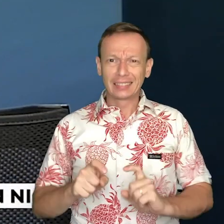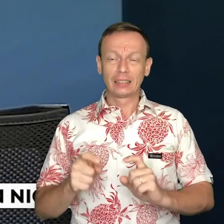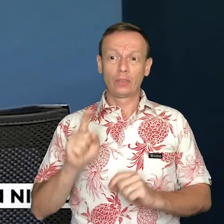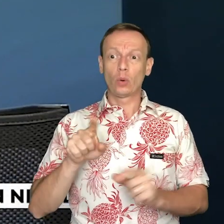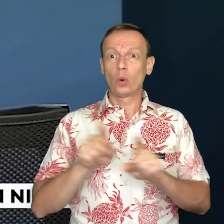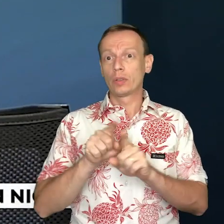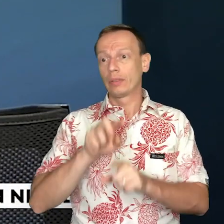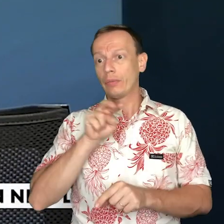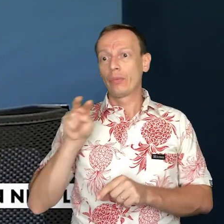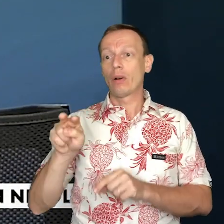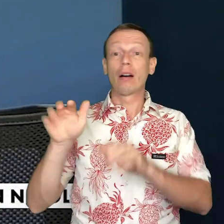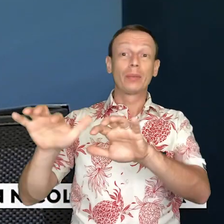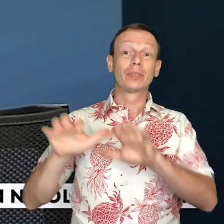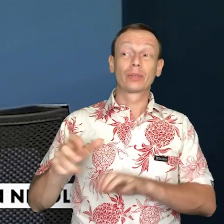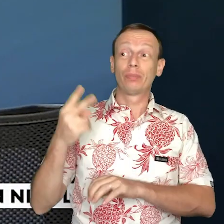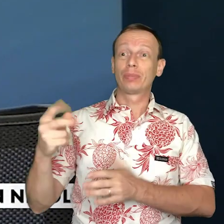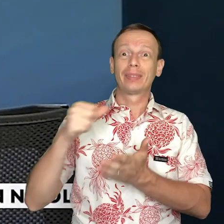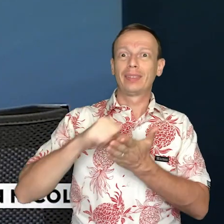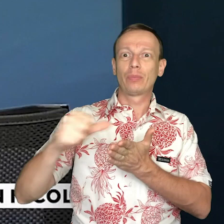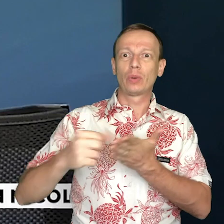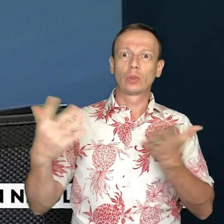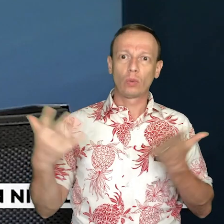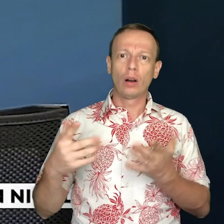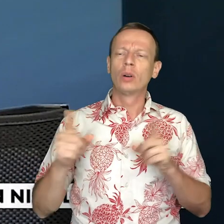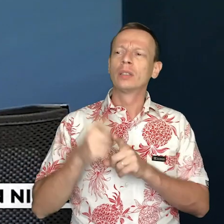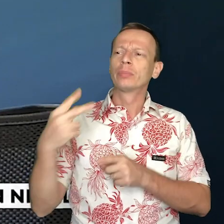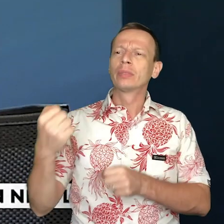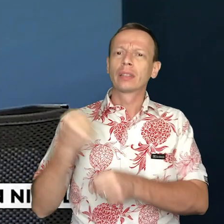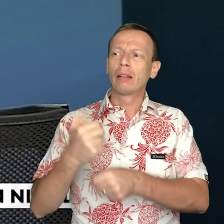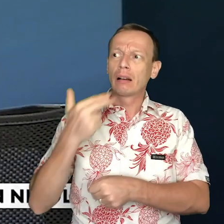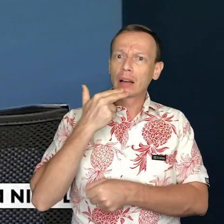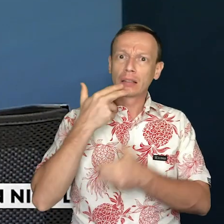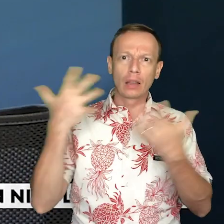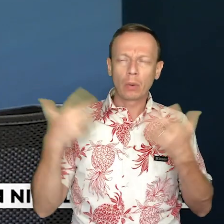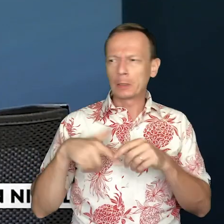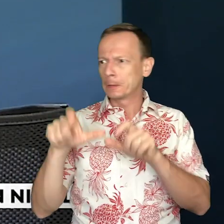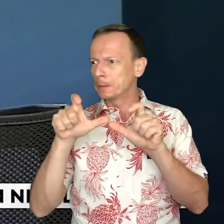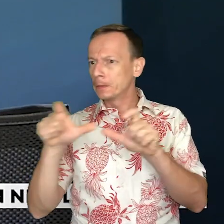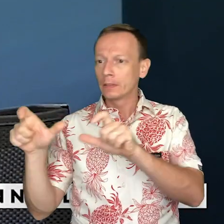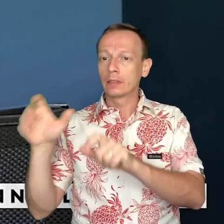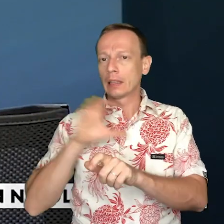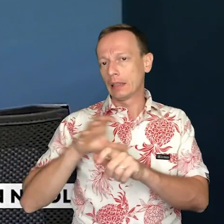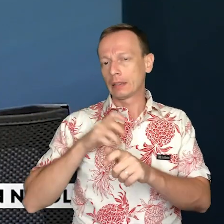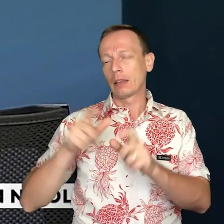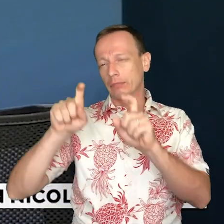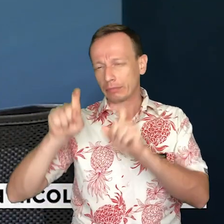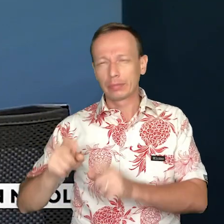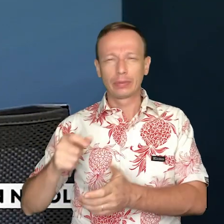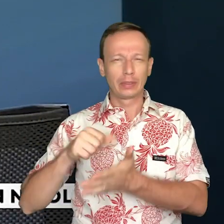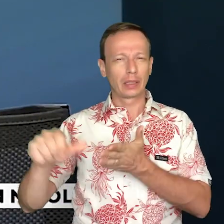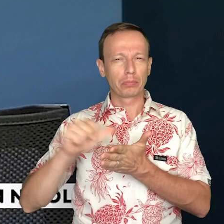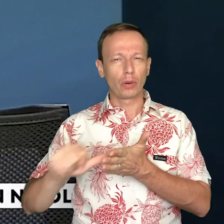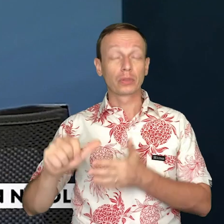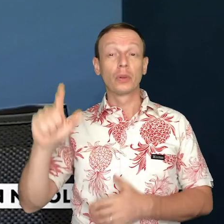c'est aussi regarder les dépenses de l'administration, la qualité du travail rendu et essayer de les réduire au